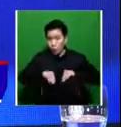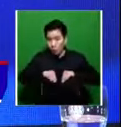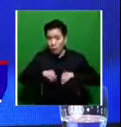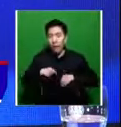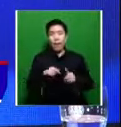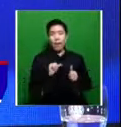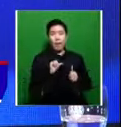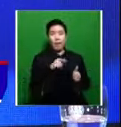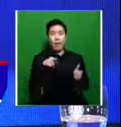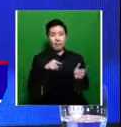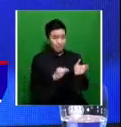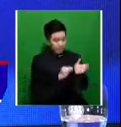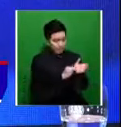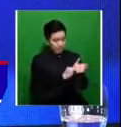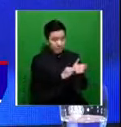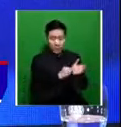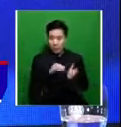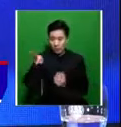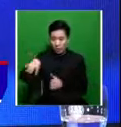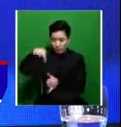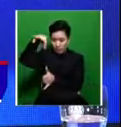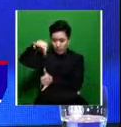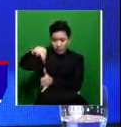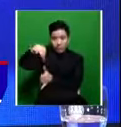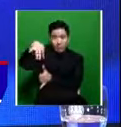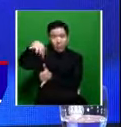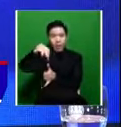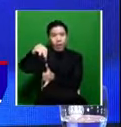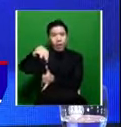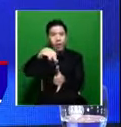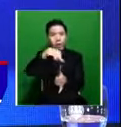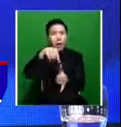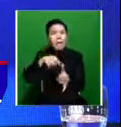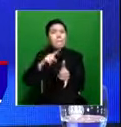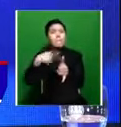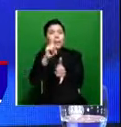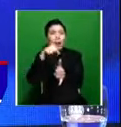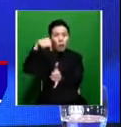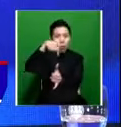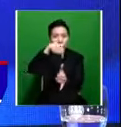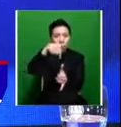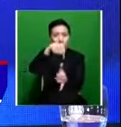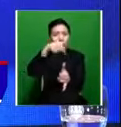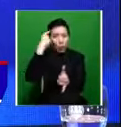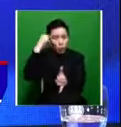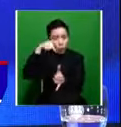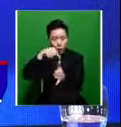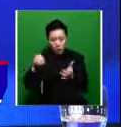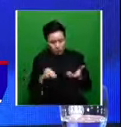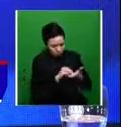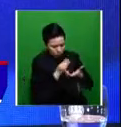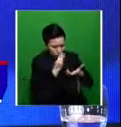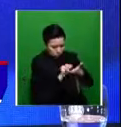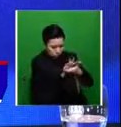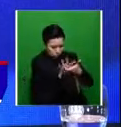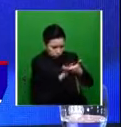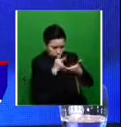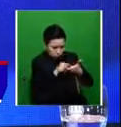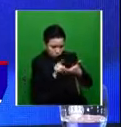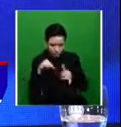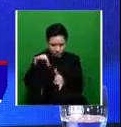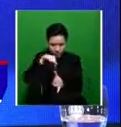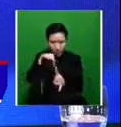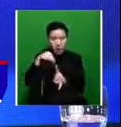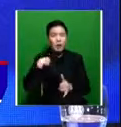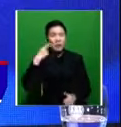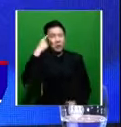ใช้แอปพลิเคชันติดตามตัวเพื่อที่เราจะได้ทำการเฝ้าระวังว่าเขาเป็นอย่างไรในช่วงที่เขาอยู่ที่นี่แต่ผมมั่นใจว่าค